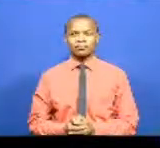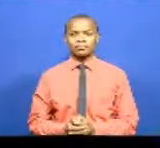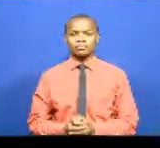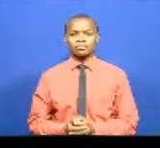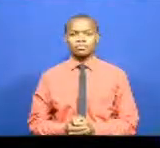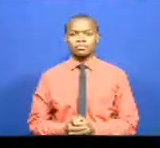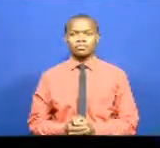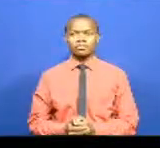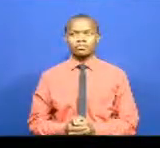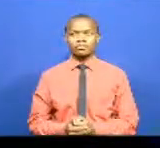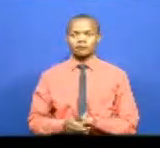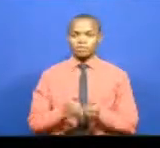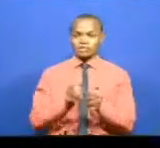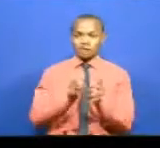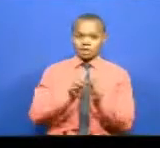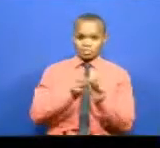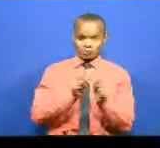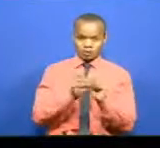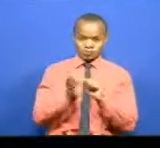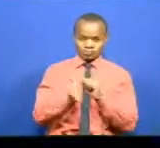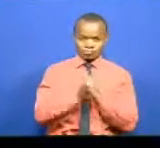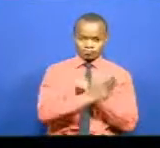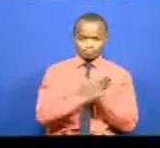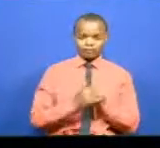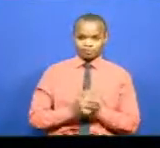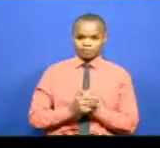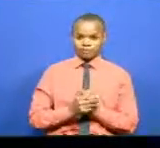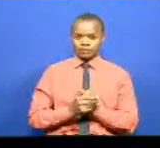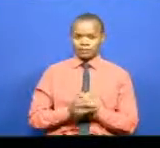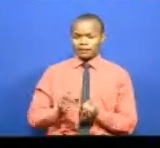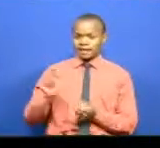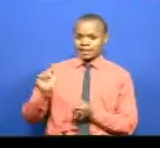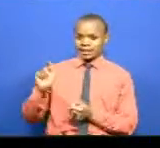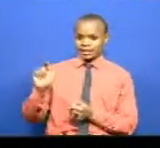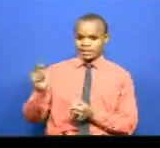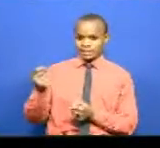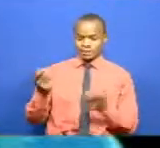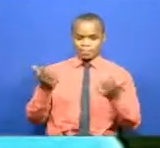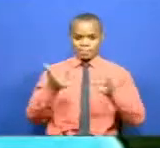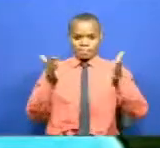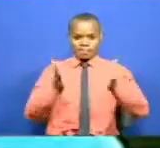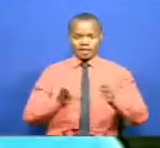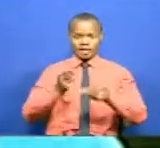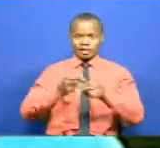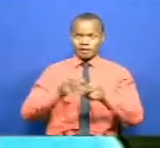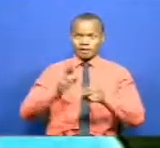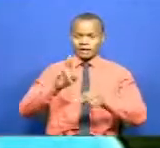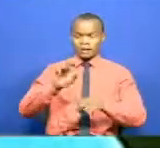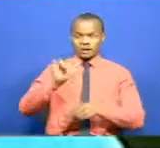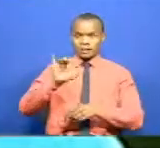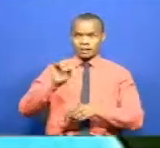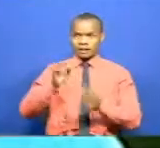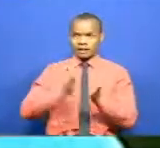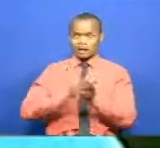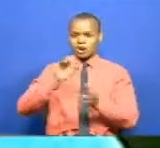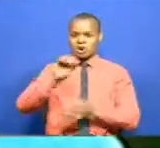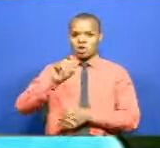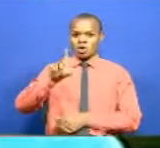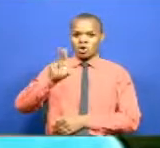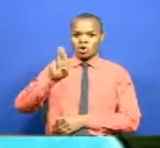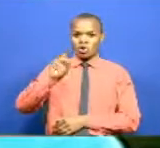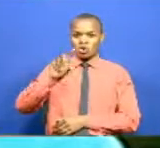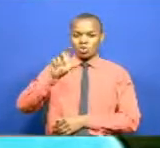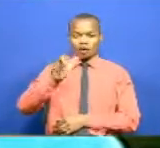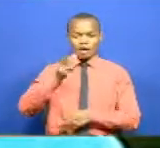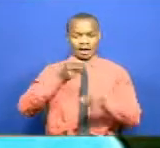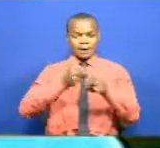Kwingineko, mshambulizi wa timu ya taifa ya Kenya na ile ya klabu cha Kashiwa, Russell Michael na Michael Olunga, ametajwa kuwa mchezaji bora mwezi